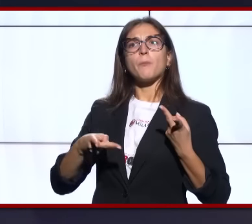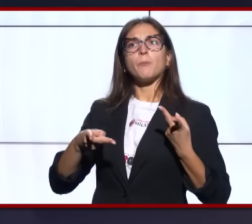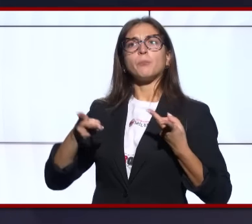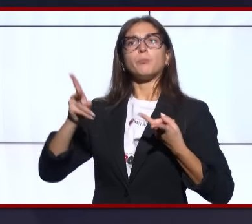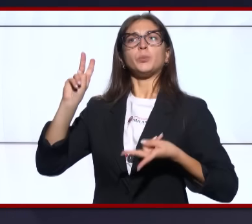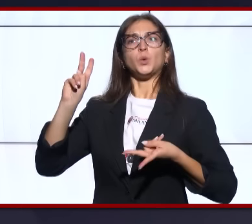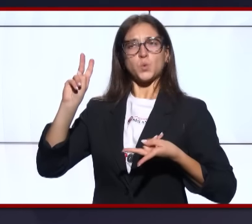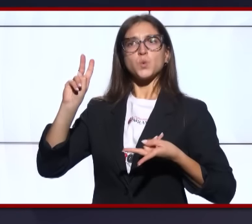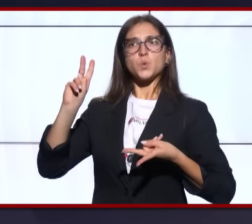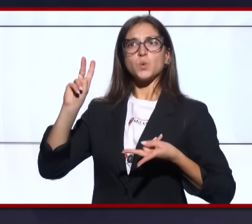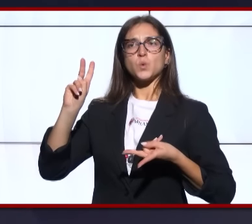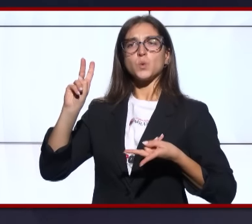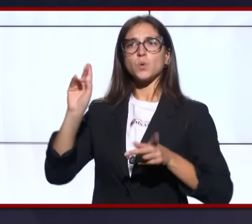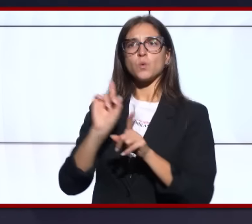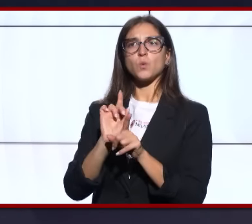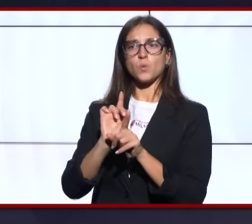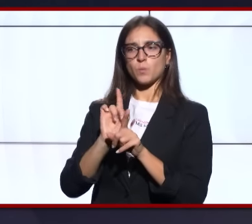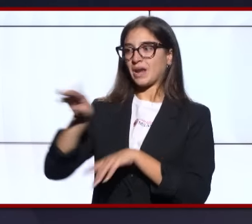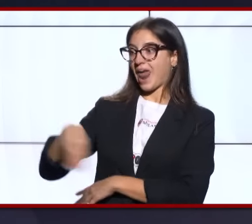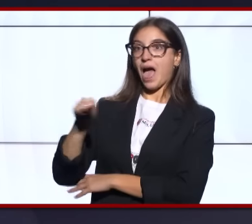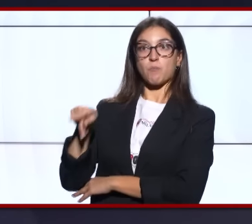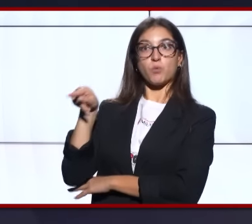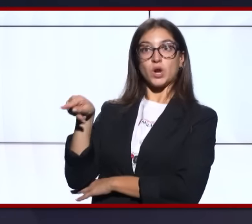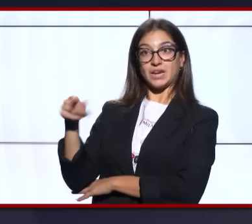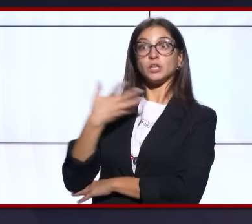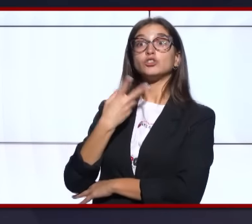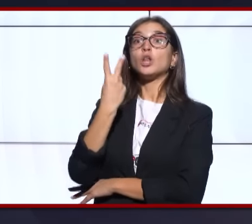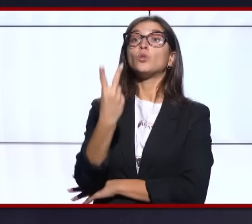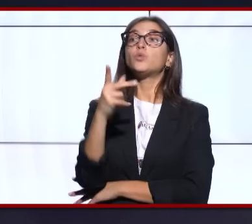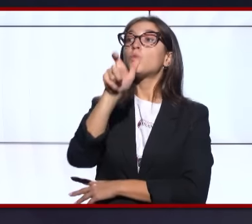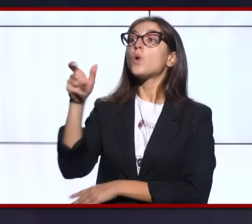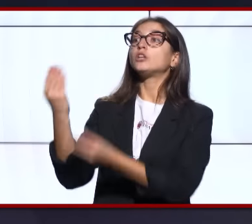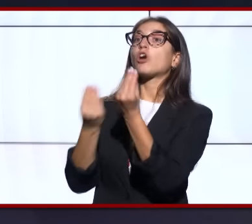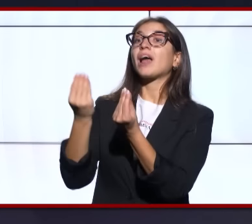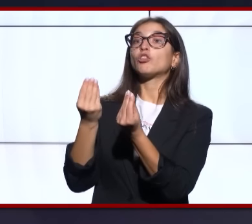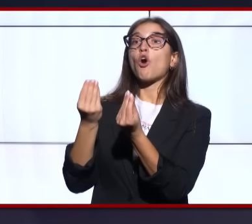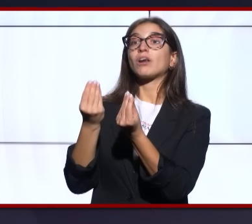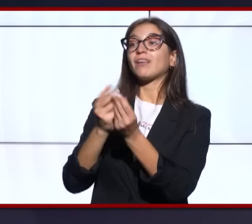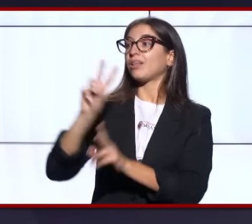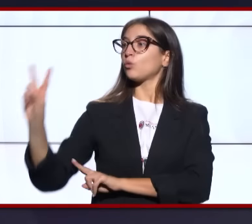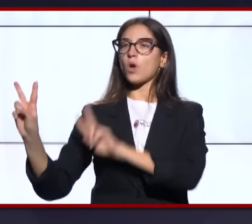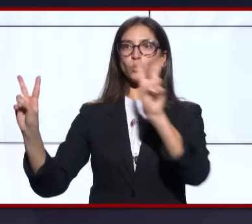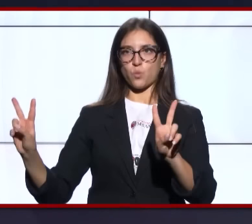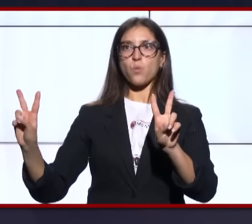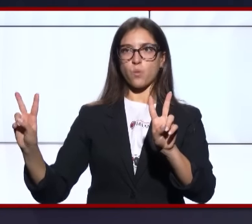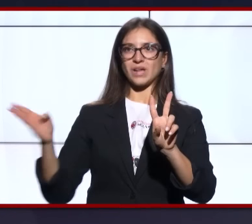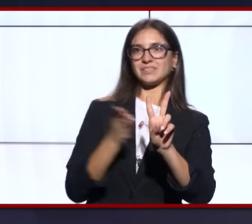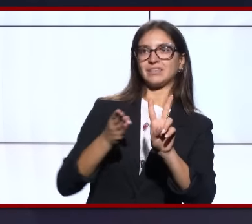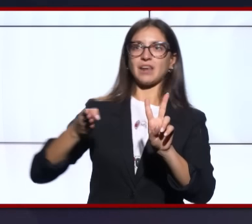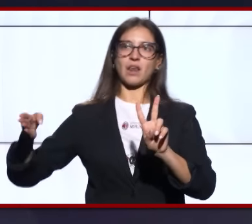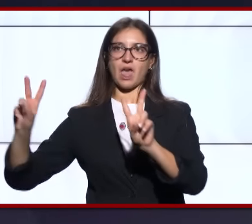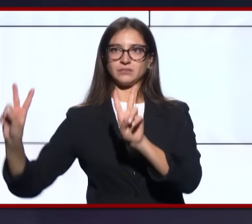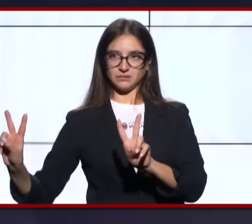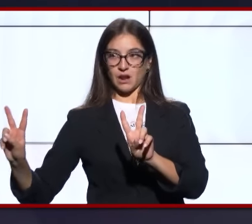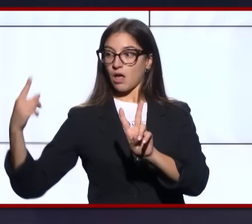squadre eh Napoli ha due giocatori a destra e a sinistra che sono giocatori che creano più